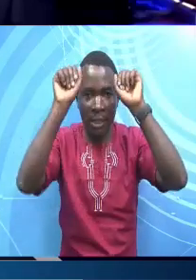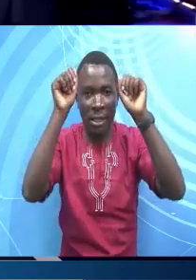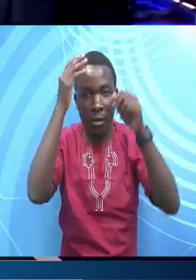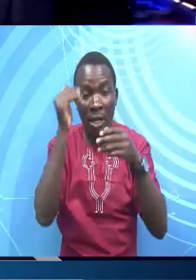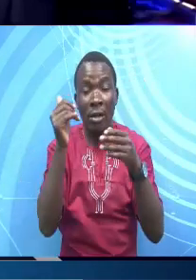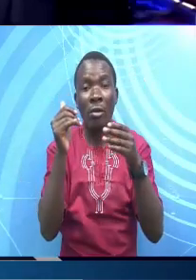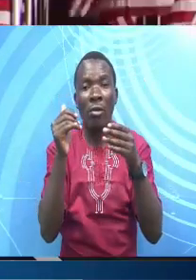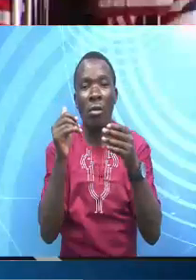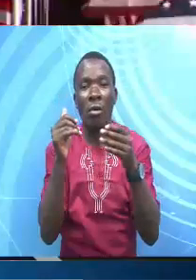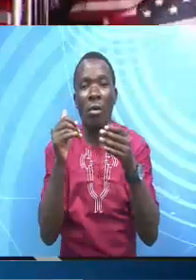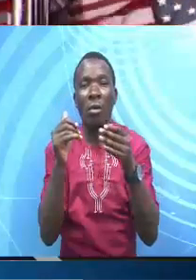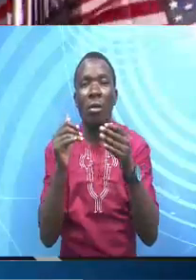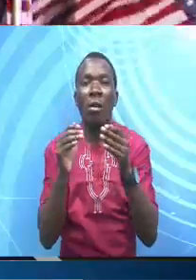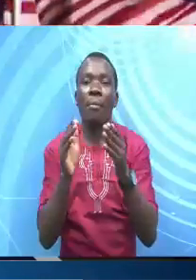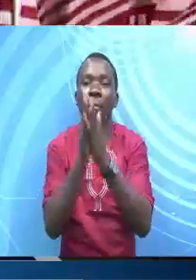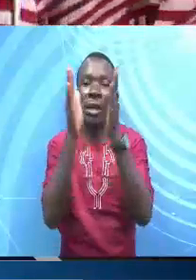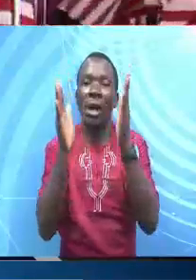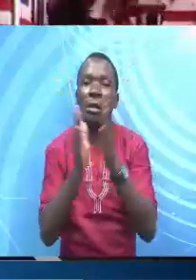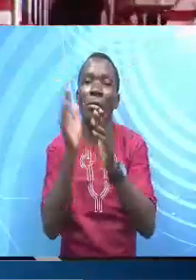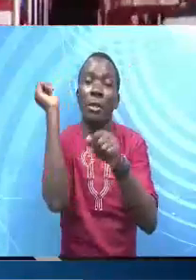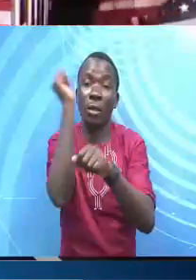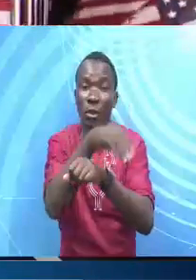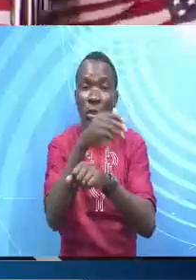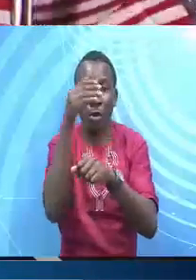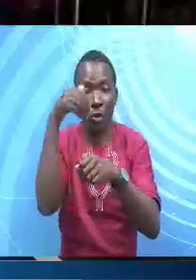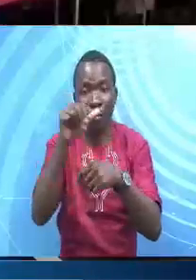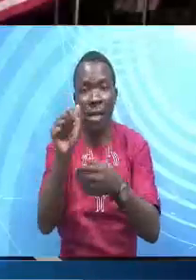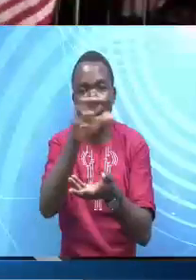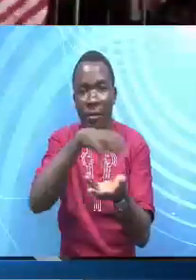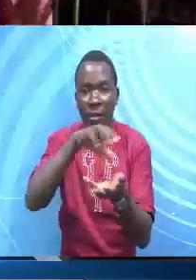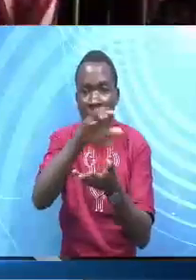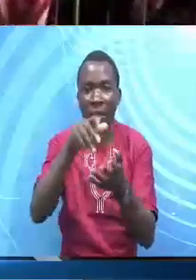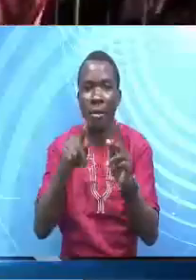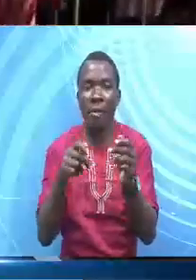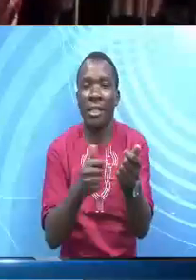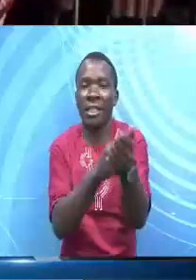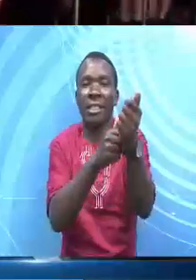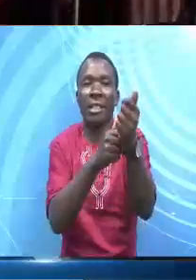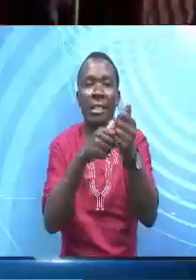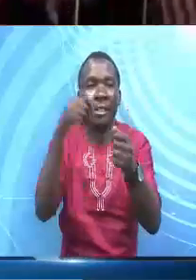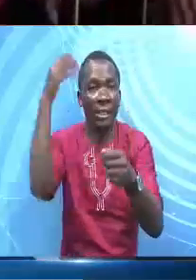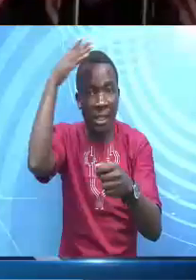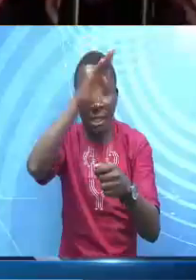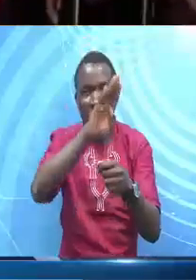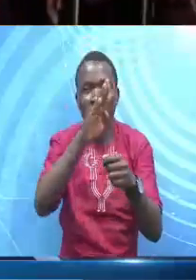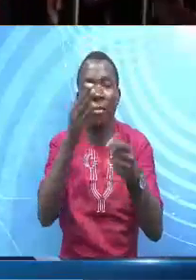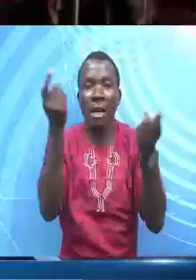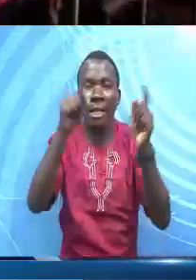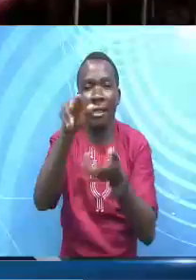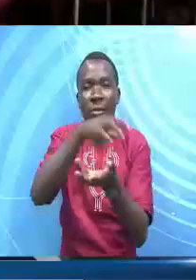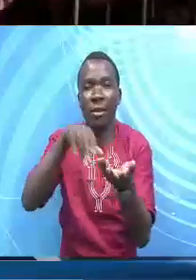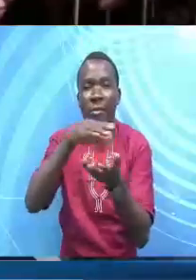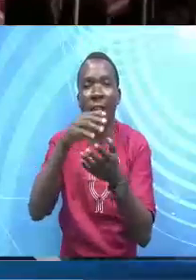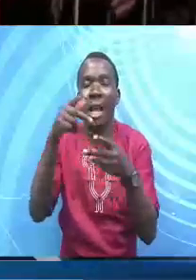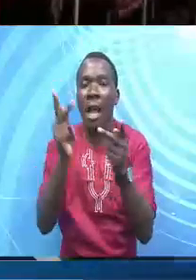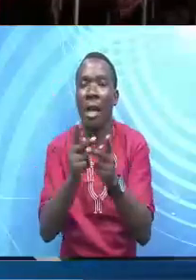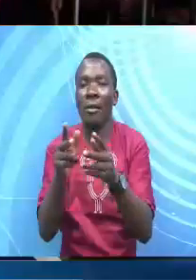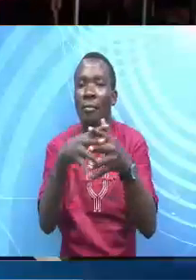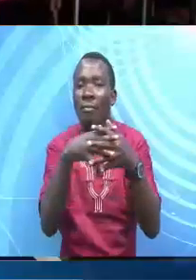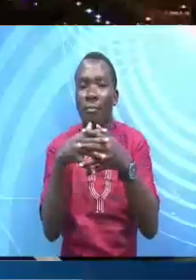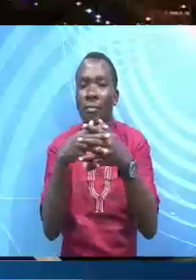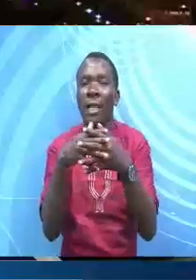ukomeye, ariko ubu noneho bizarushaho nyuma y'imyigaragambyo bashyikiye Trump baheruka gutera ingoro isanzwe iberamo ibi birori. Igice kinini cya Washington DC